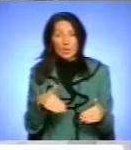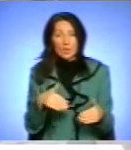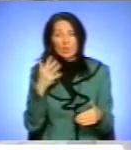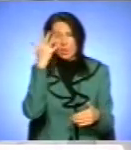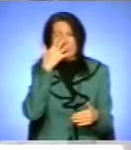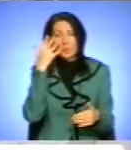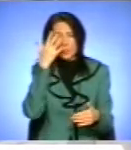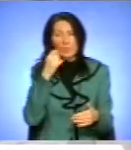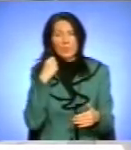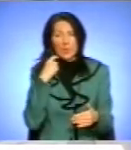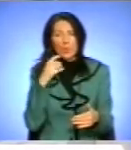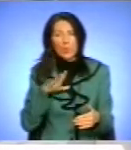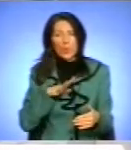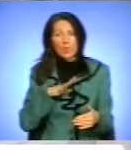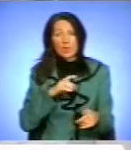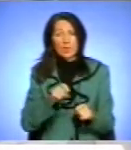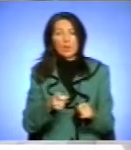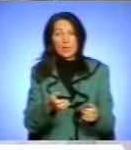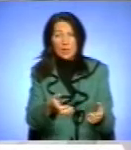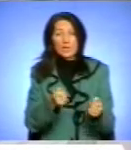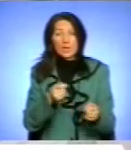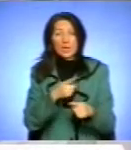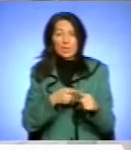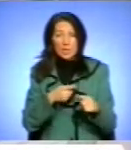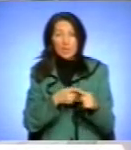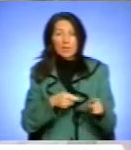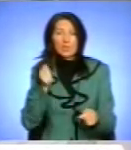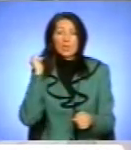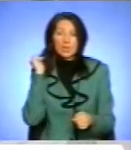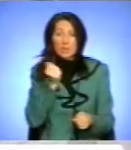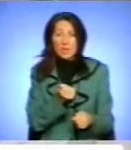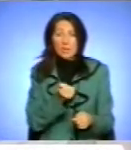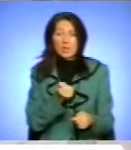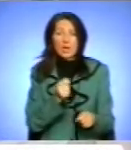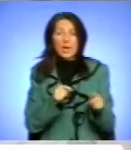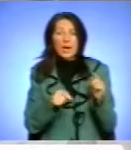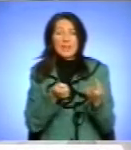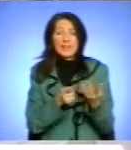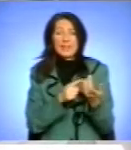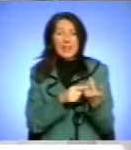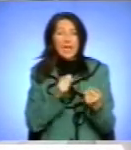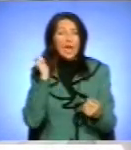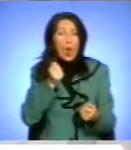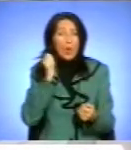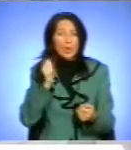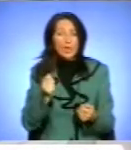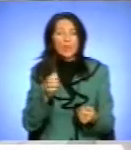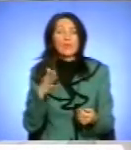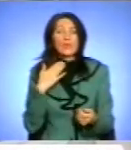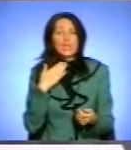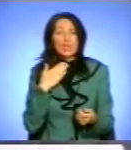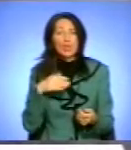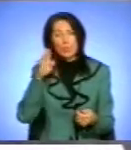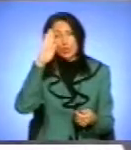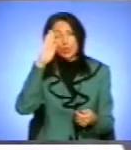схміліла, вона вихопила ножа та нанесла декілька ударів в шию